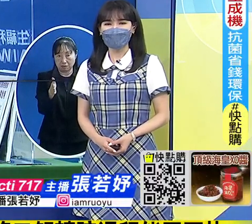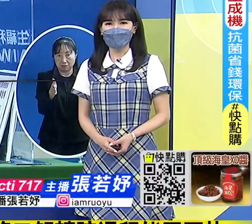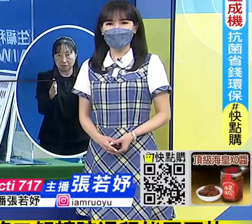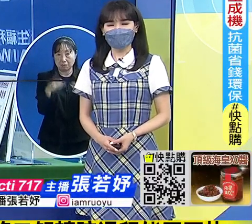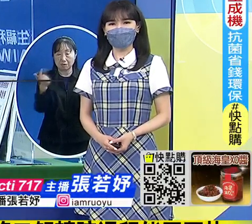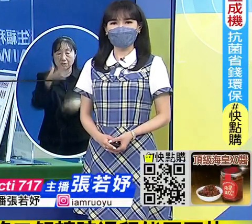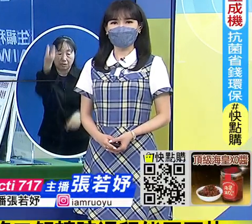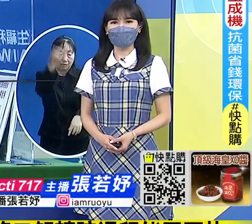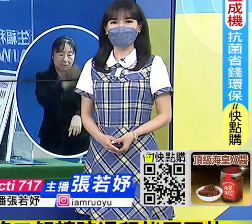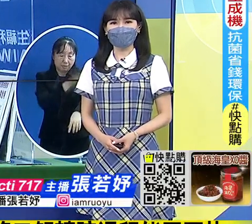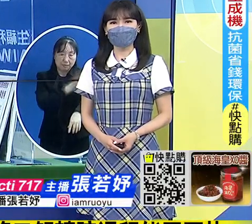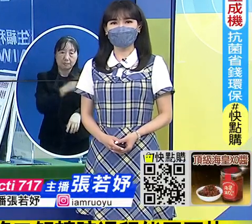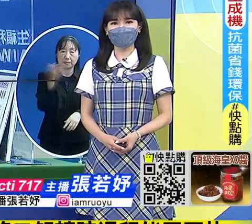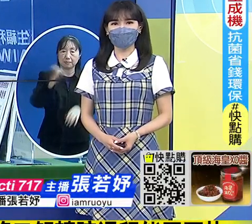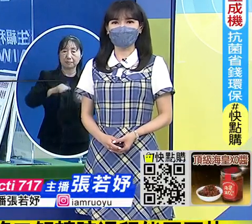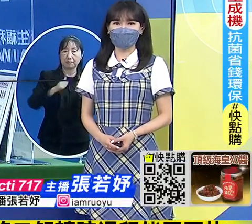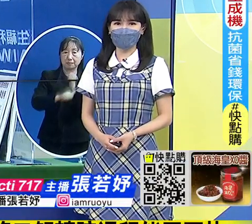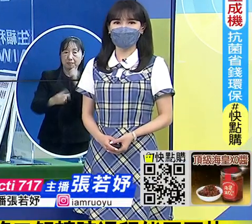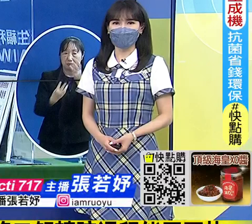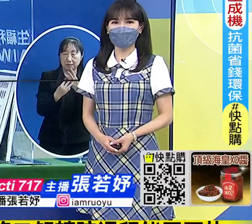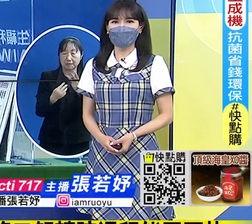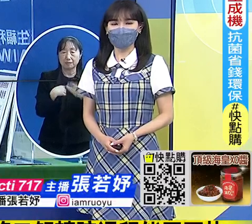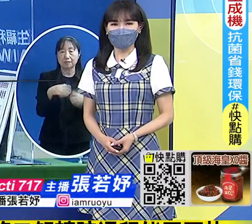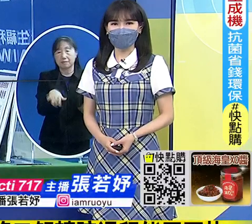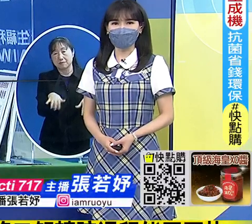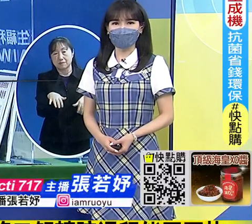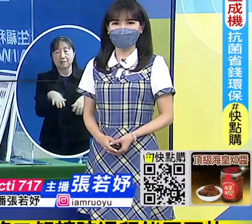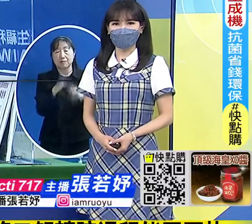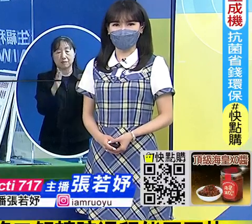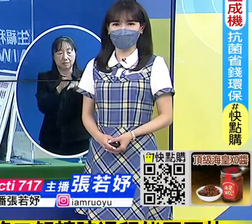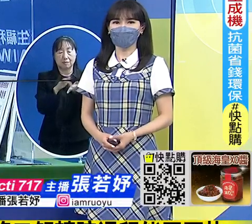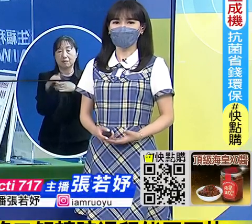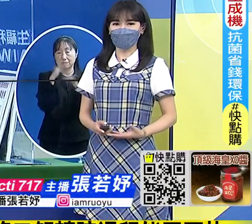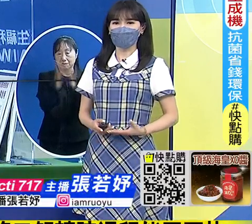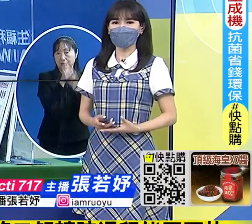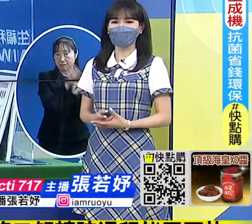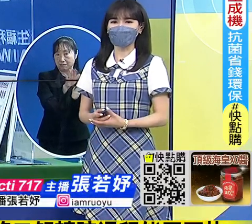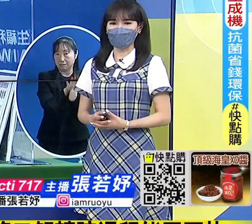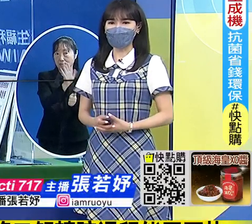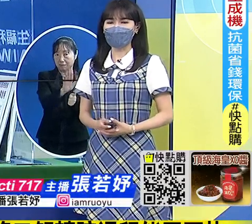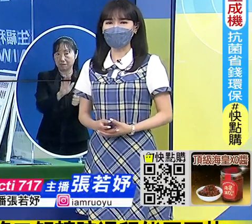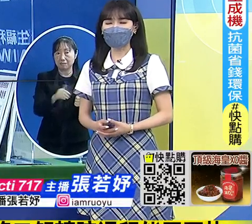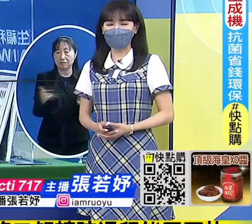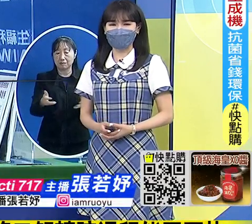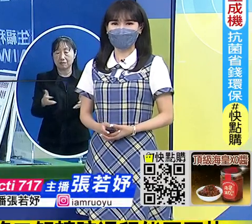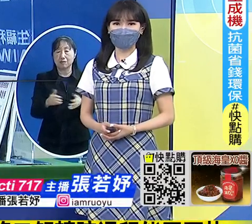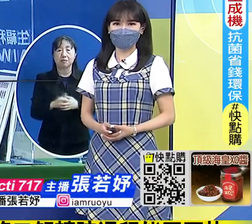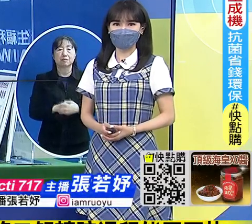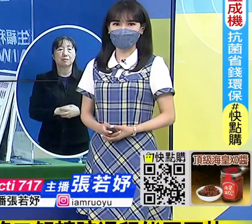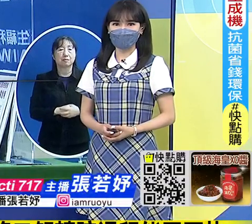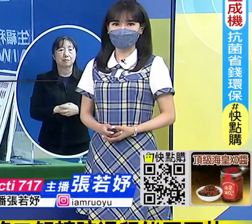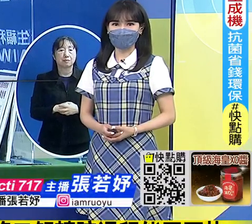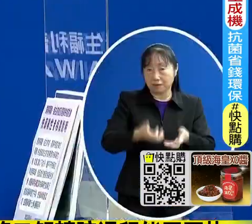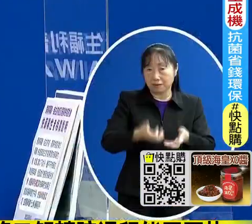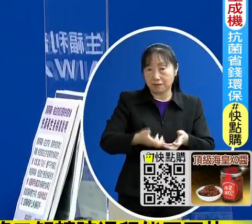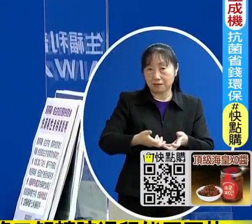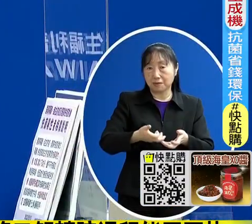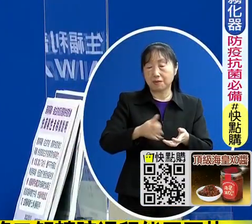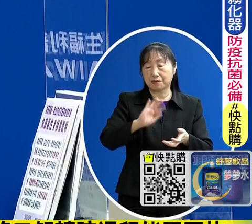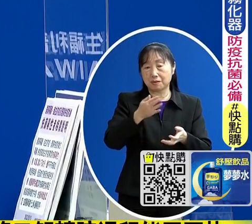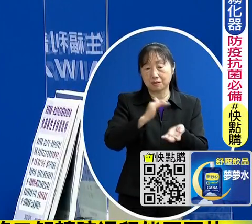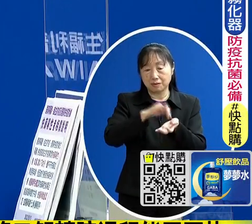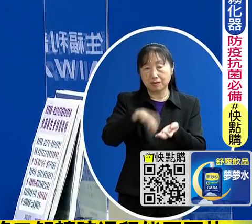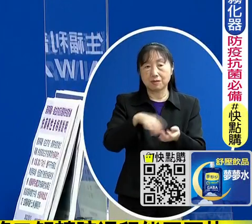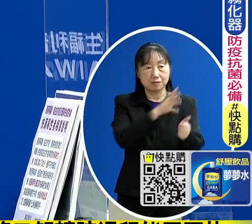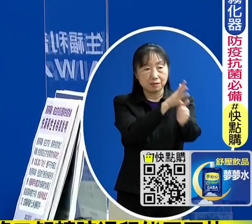竭，而指挥中心也了解了转院的细节，要讨论未来的转院过程是否能够快马加鞭。 卫生